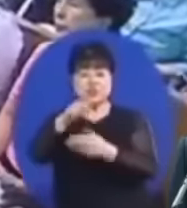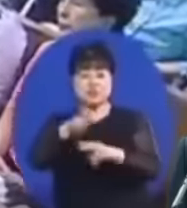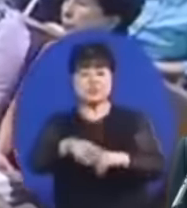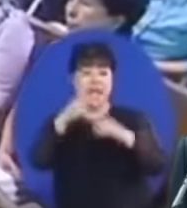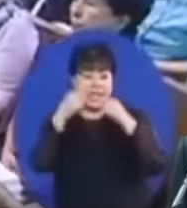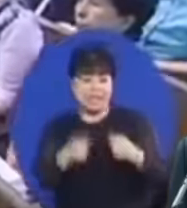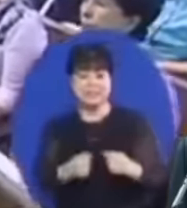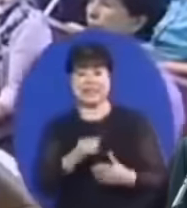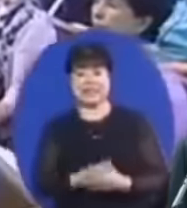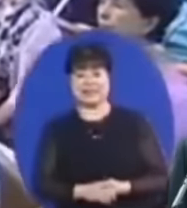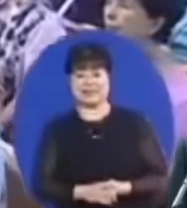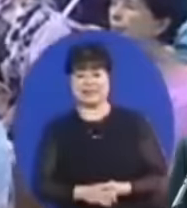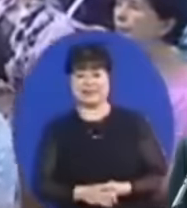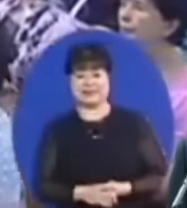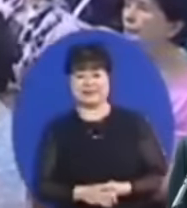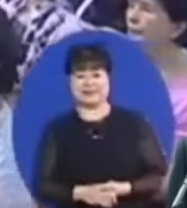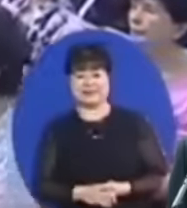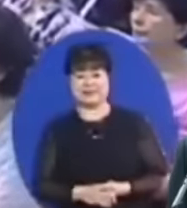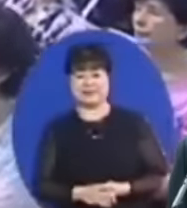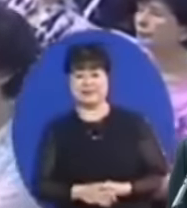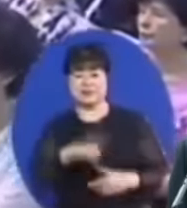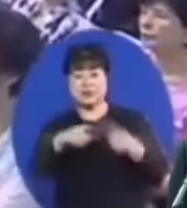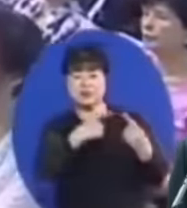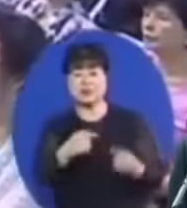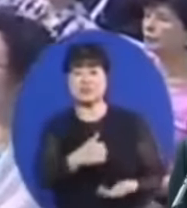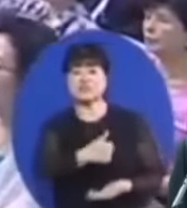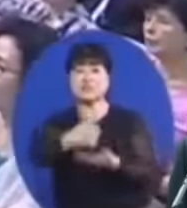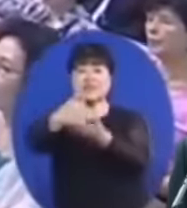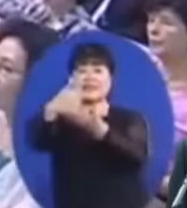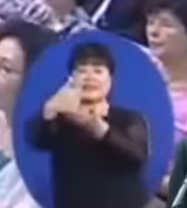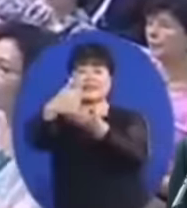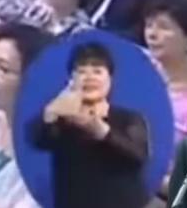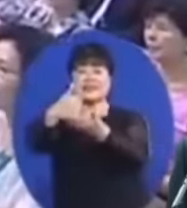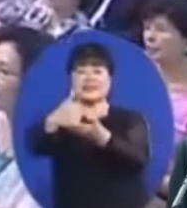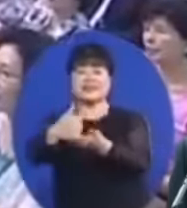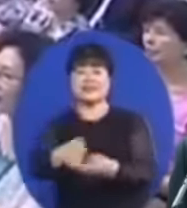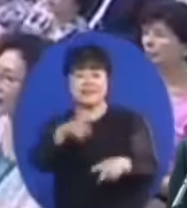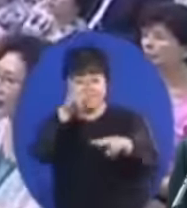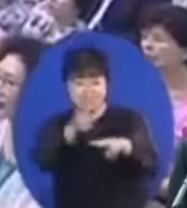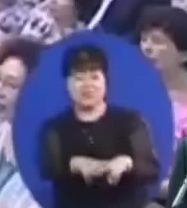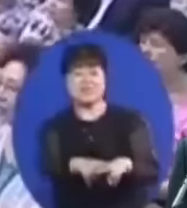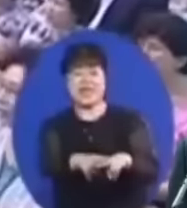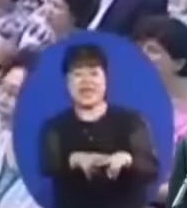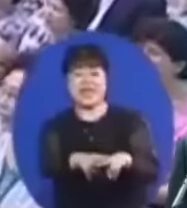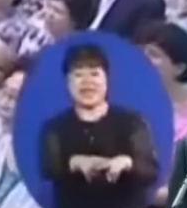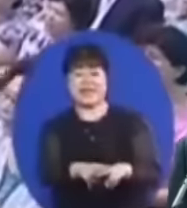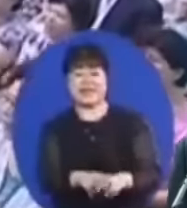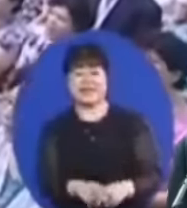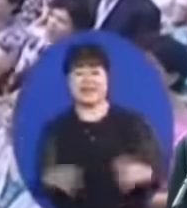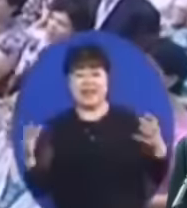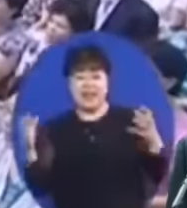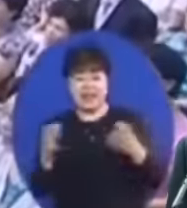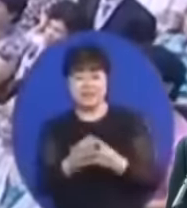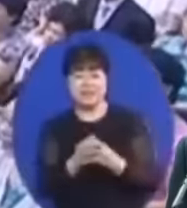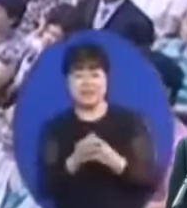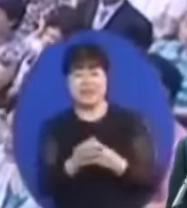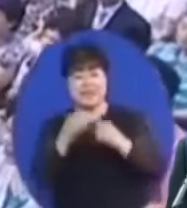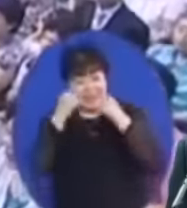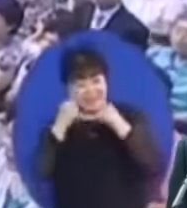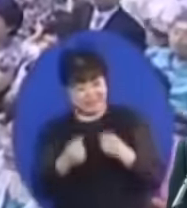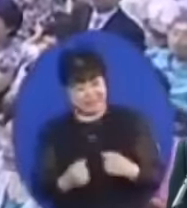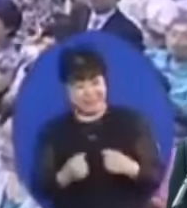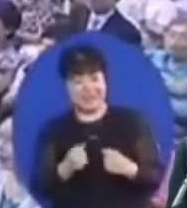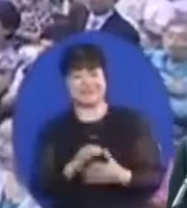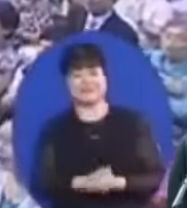자리에 계십니다. 한번 따라 말씀해주세요. 주님이 이 자리에 나와 함께